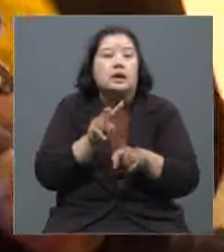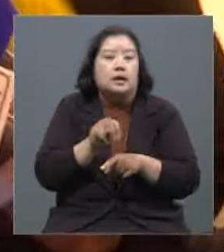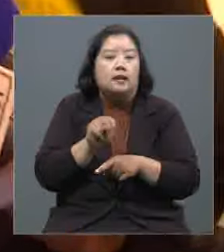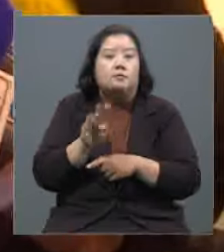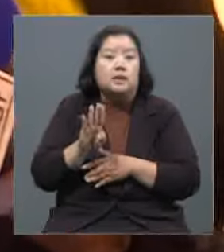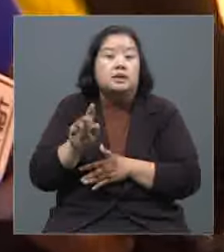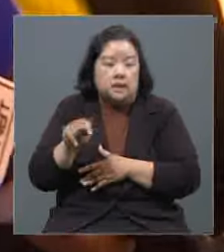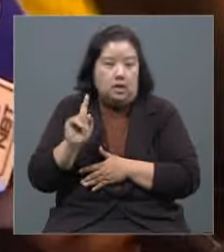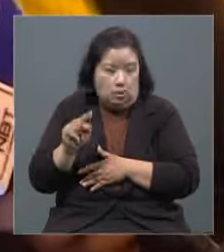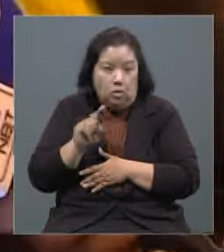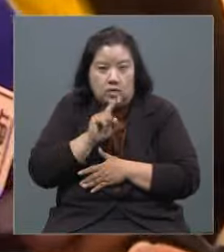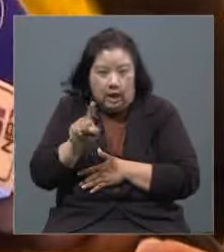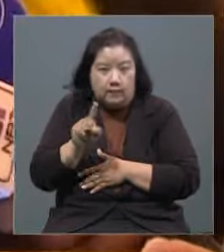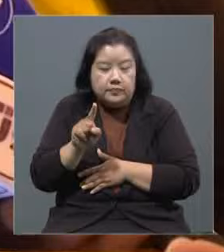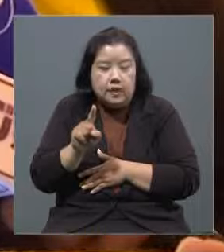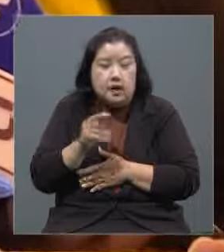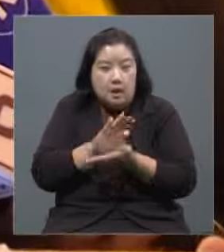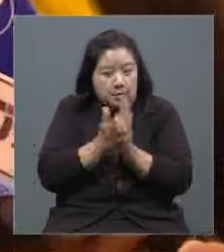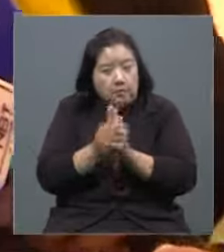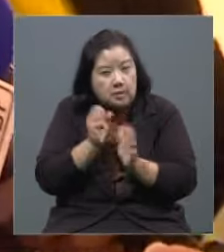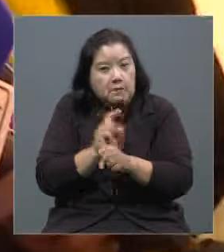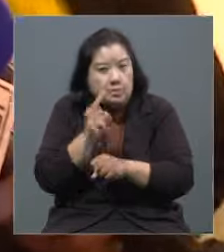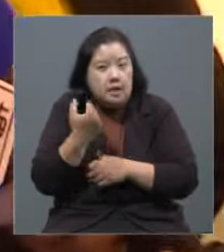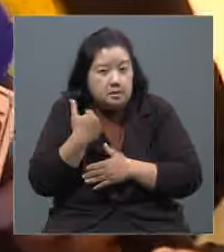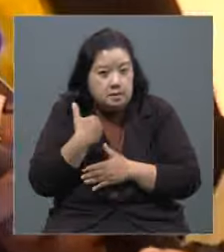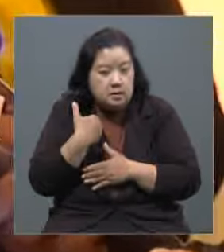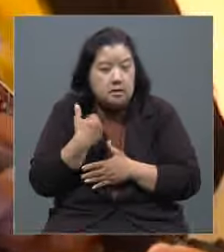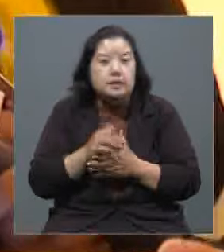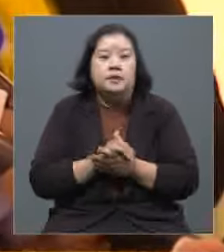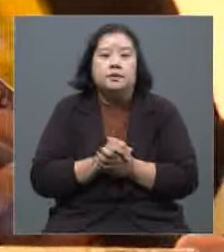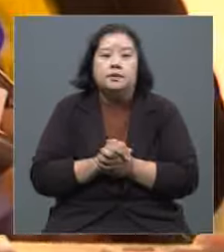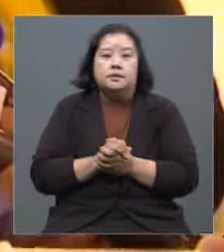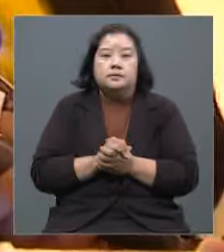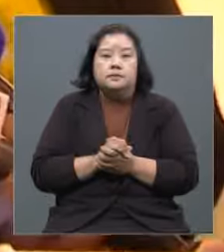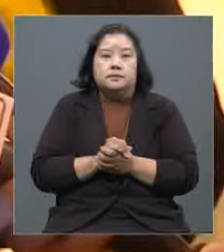จะดูว่ามีส่วนไหนที่จะมาปรับเปลี่ยนในการที่จะรองรับซอฟต์พาวเวอร์ได้บ้าง